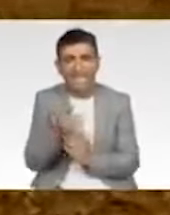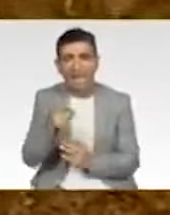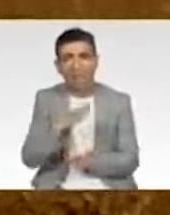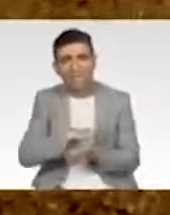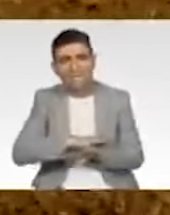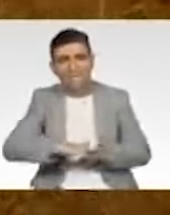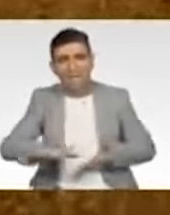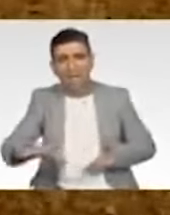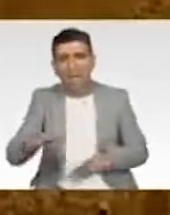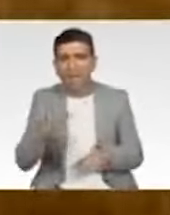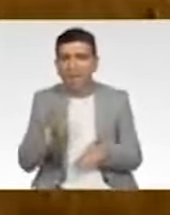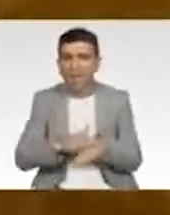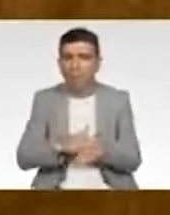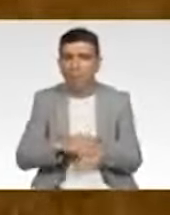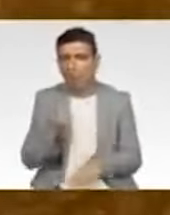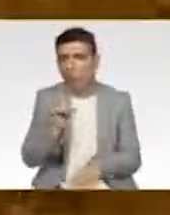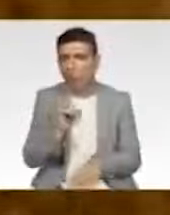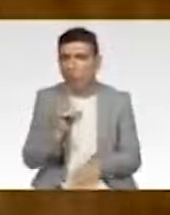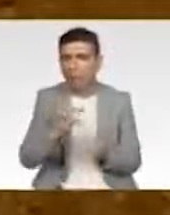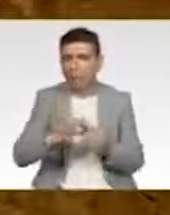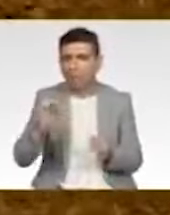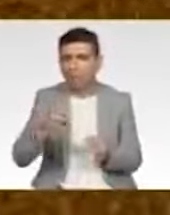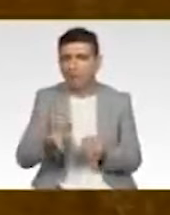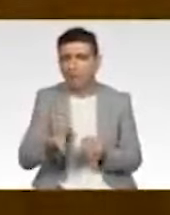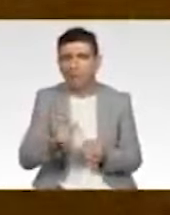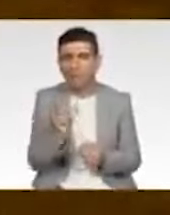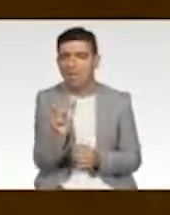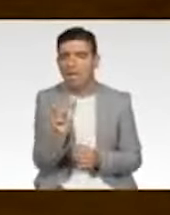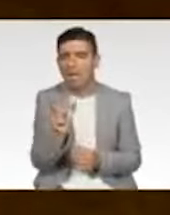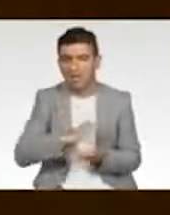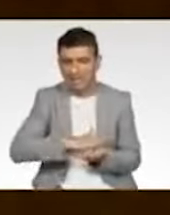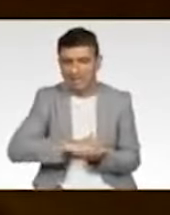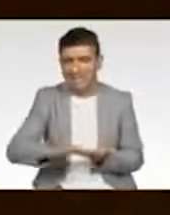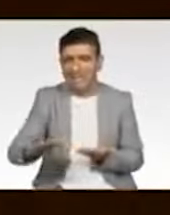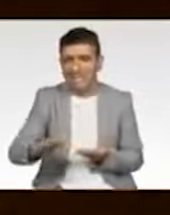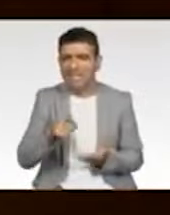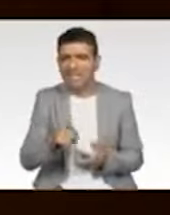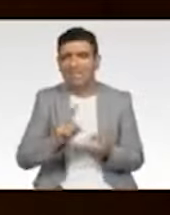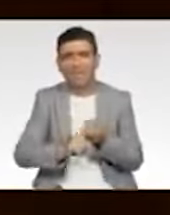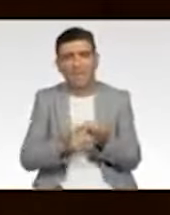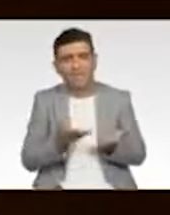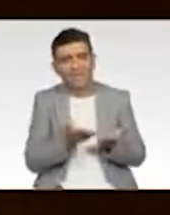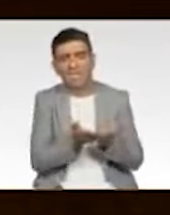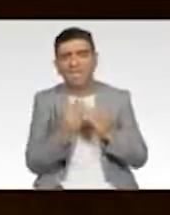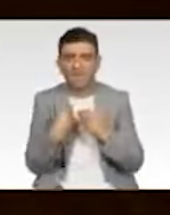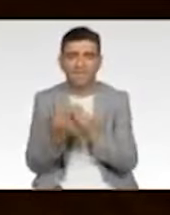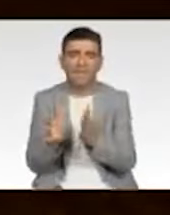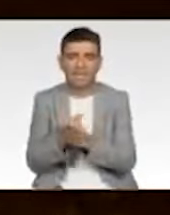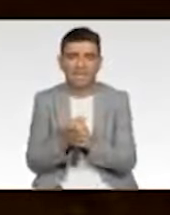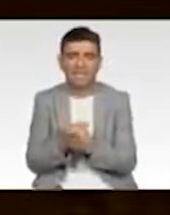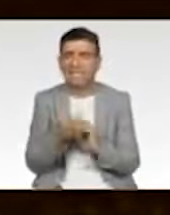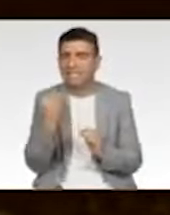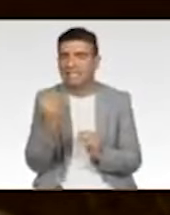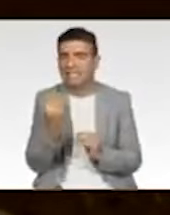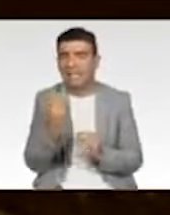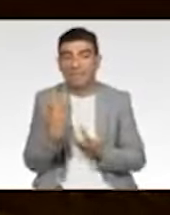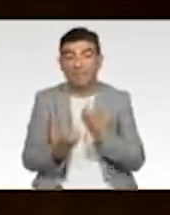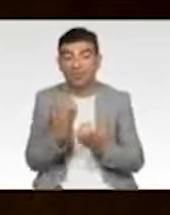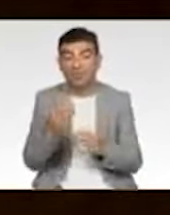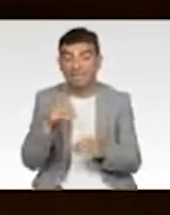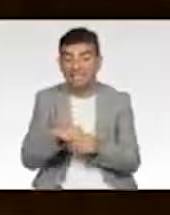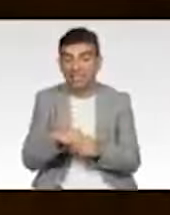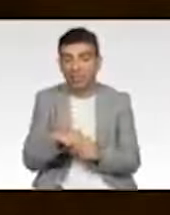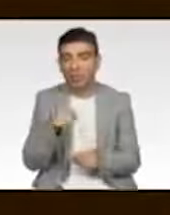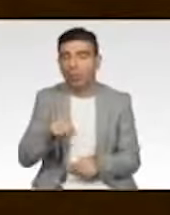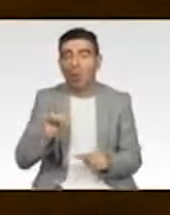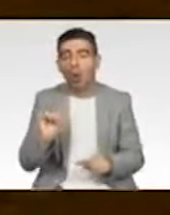sermeyi yapıyoruz. Aşağı yukarı bir 10 santimlik kalınlıkta sereriz çayı ve fırına öyle sokarız. İyi bir şekilde pişmesi için